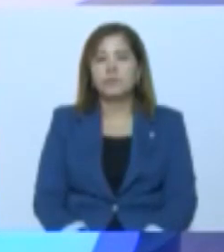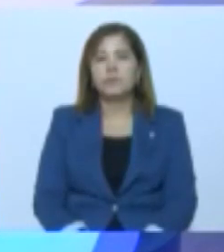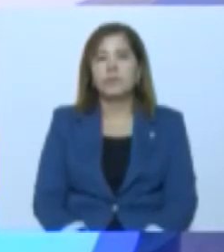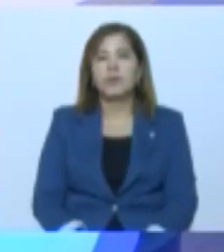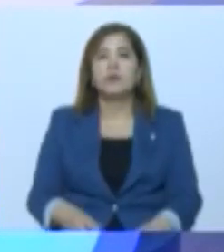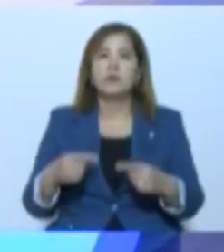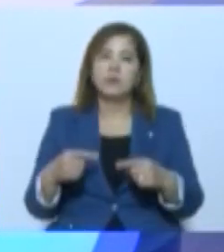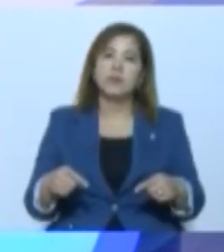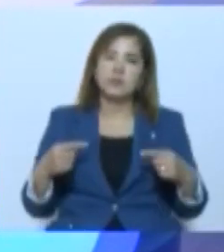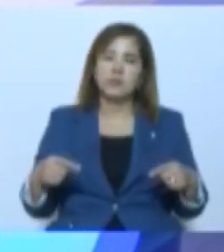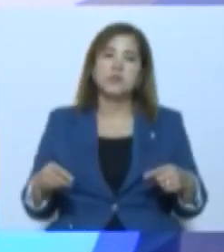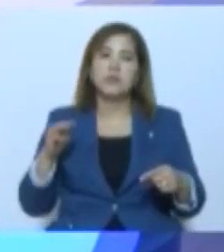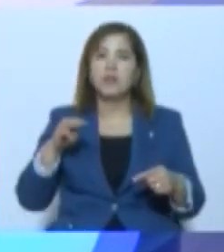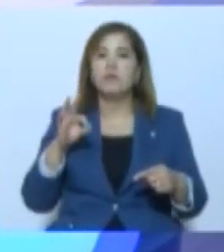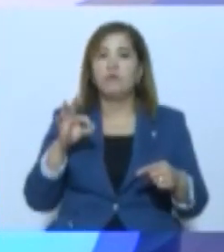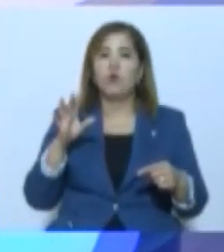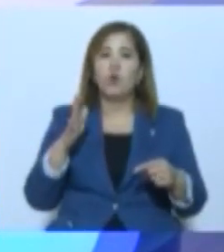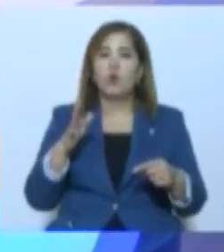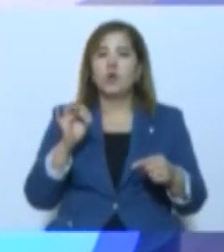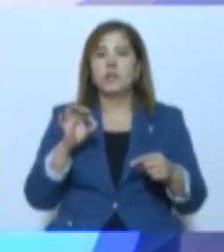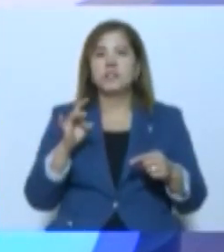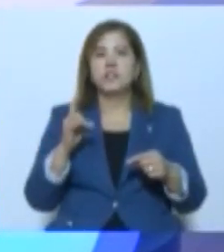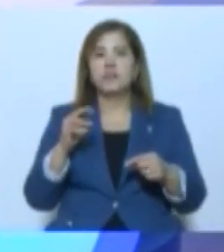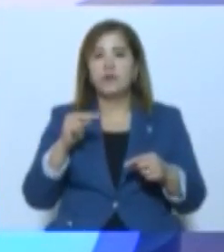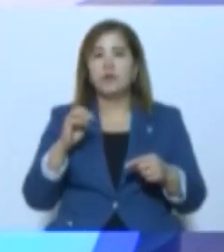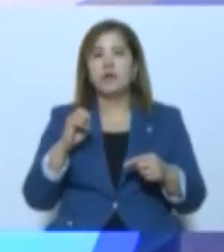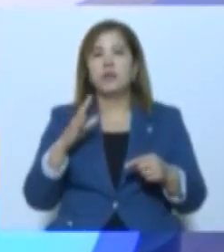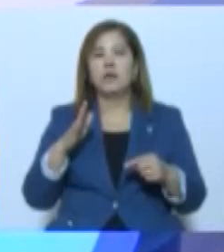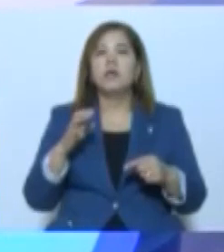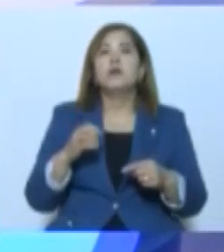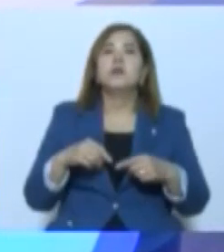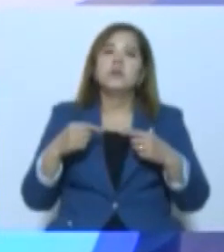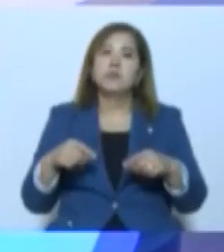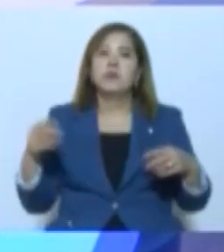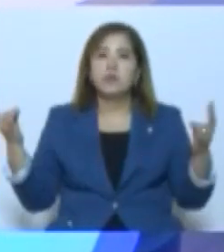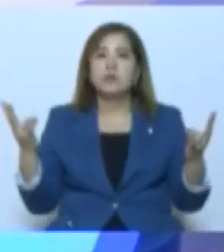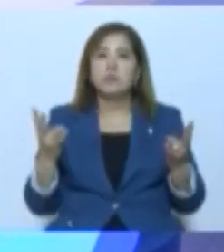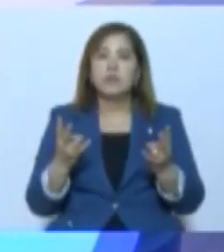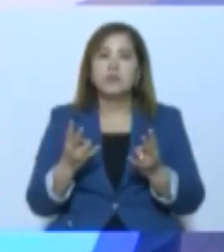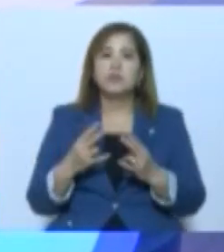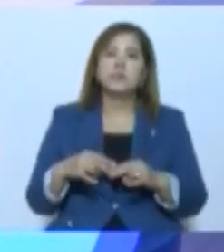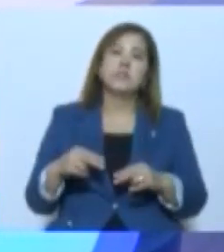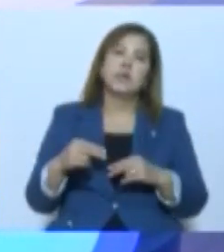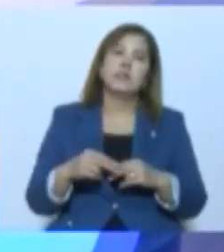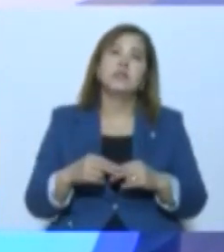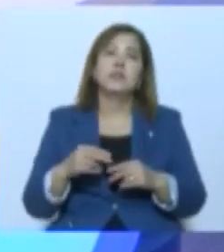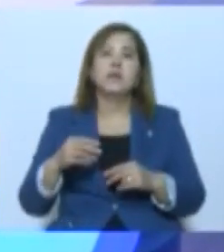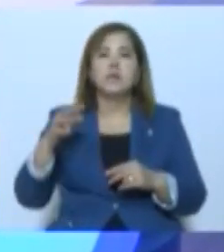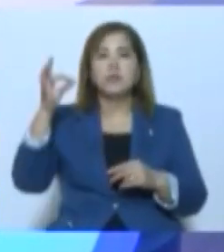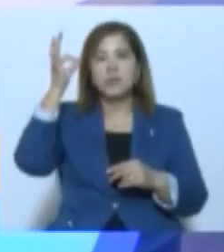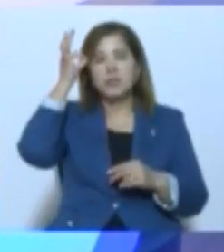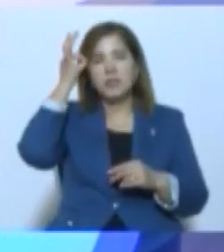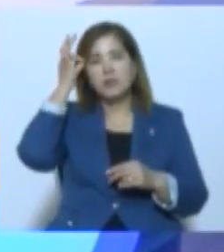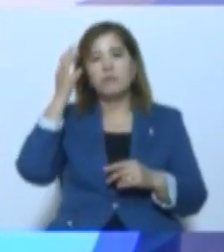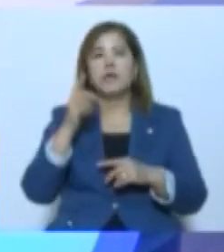любое творчество дело нелёгкое Если же говорить о резьбе по кости то здесь необходимо продумать мельчайшие детали идея фантазия